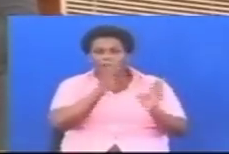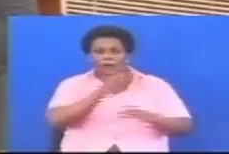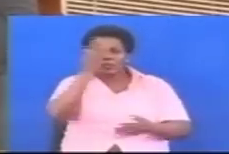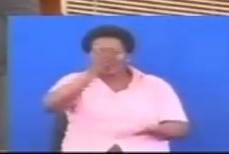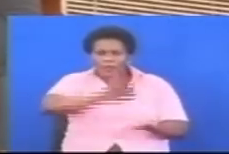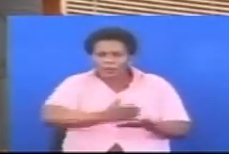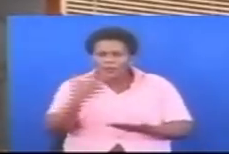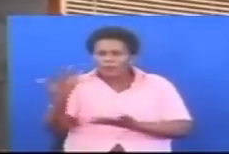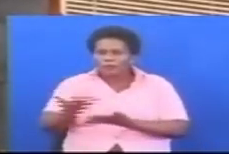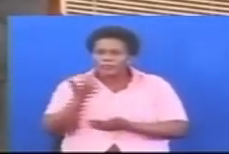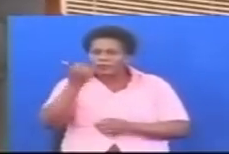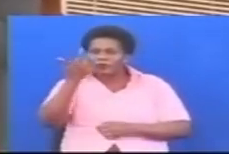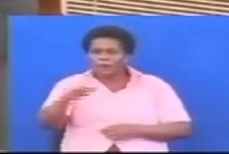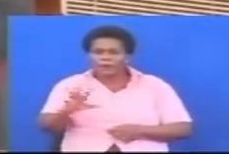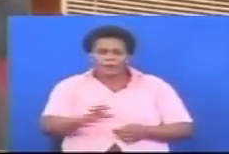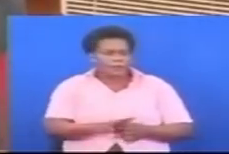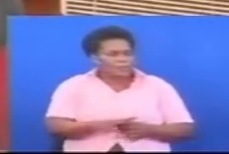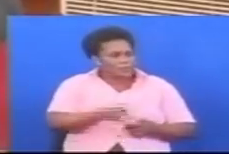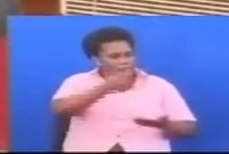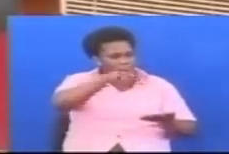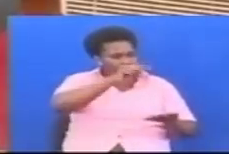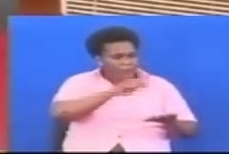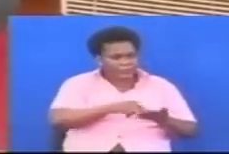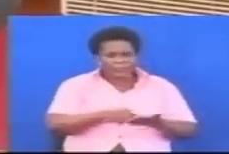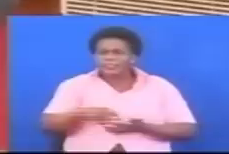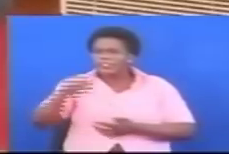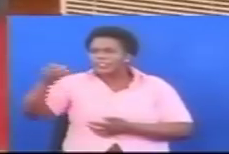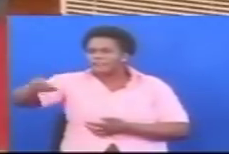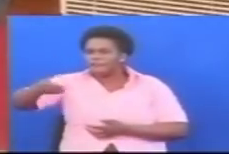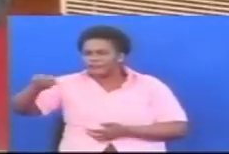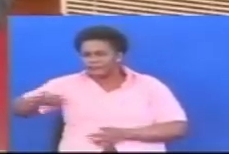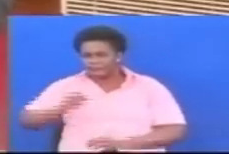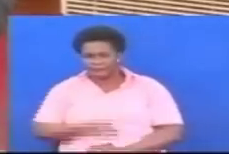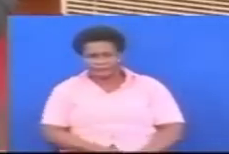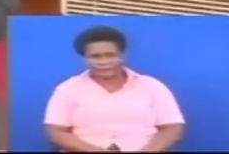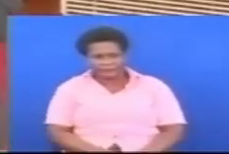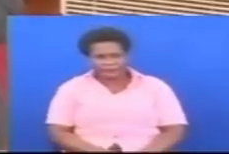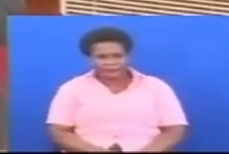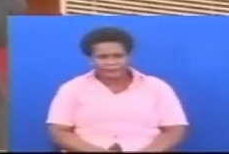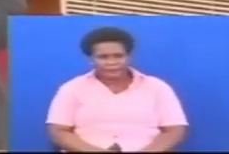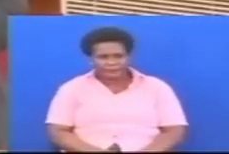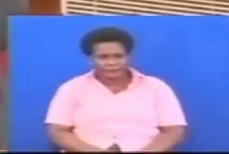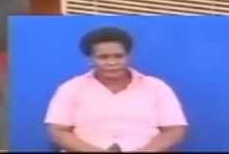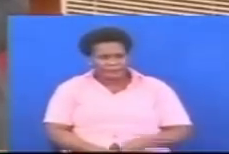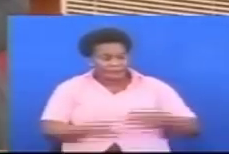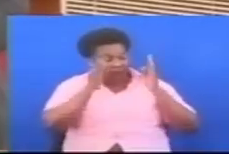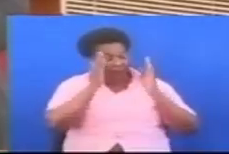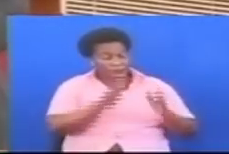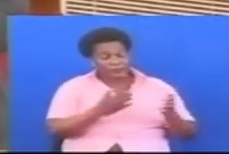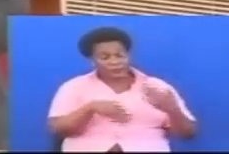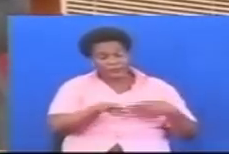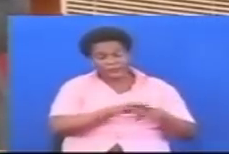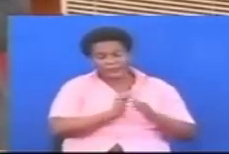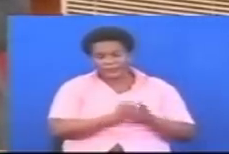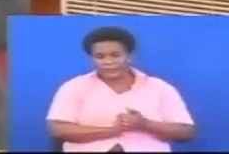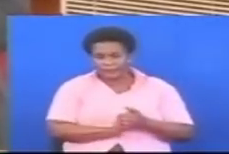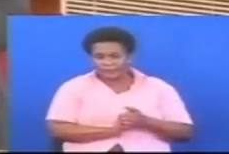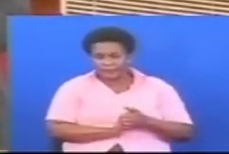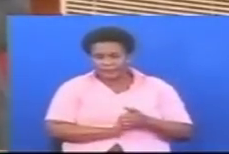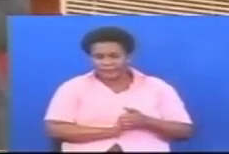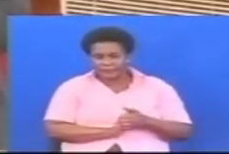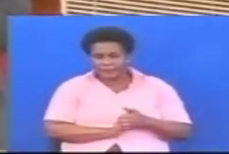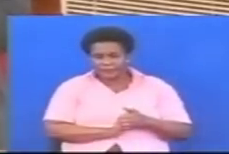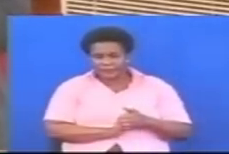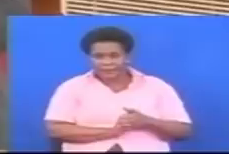mijini ukilinganisha na takwimu zilizopo ambazo zimetolewa na waziri. Mheshimiwa Mwenyekiti, lengo